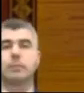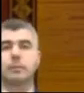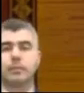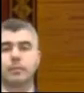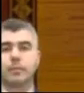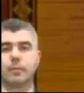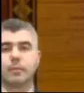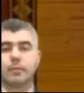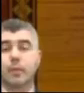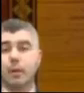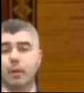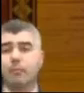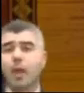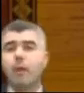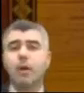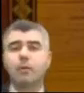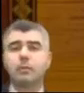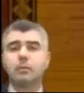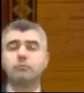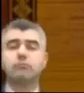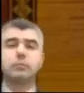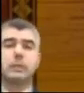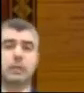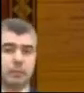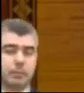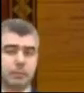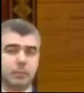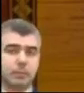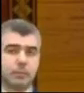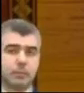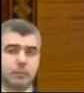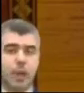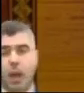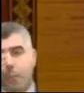جهة تقوم بخلق فرص العمل، ولا سيما فيما يتعلق